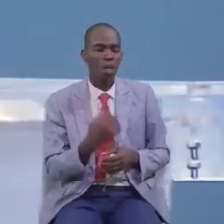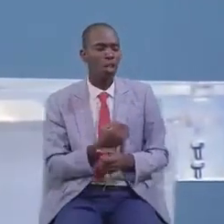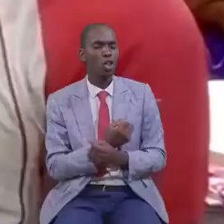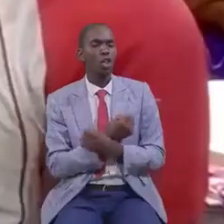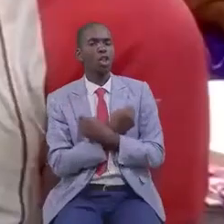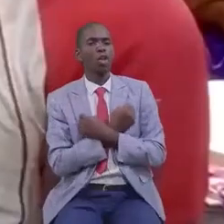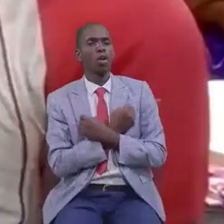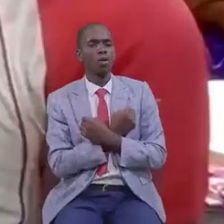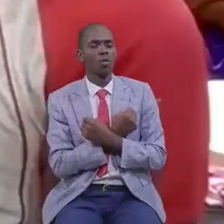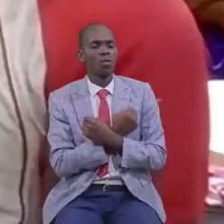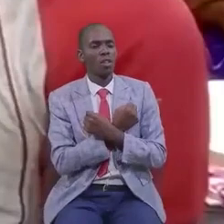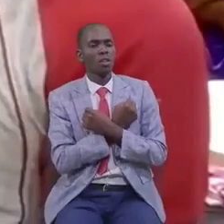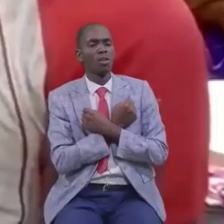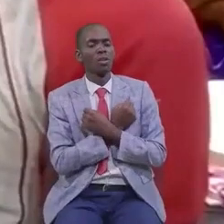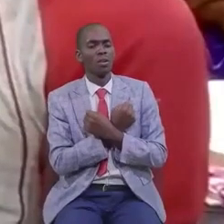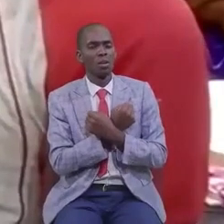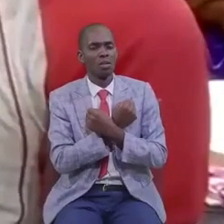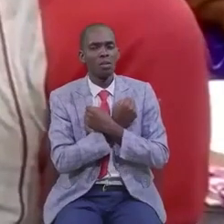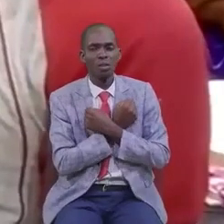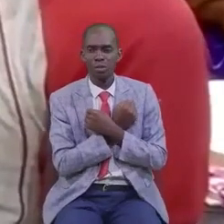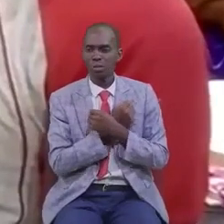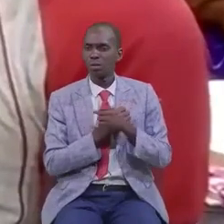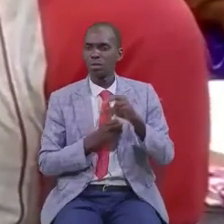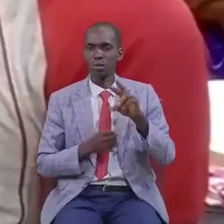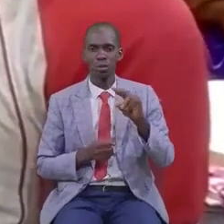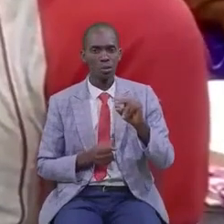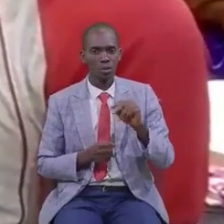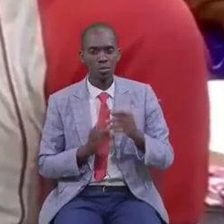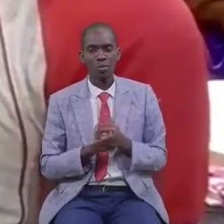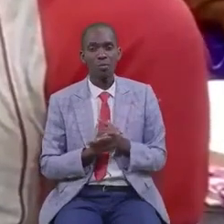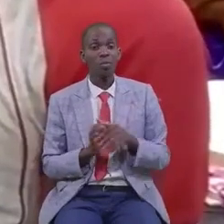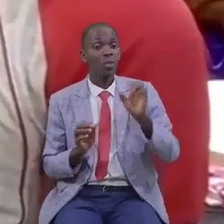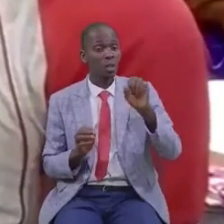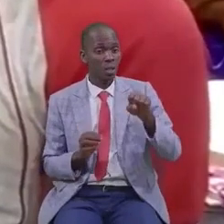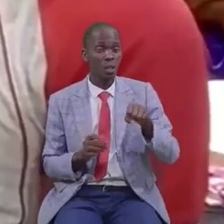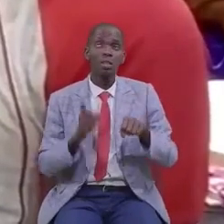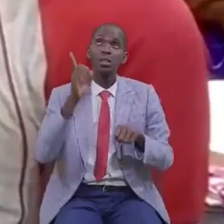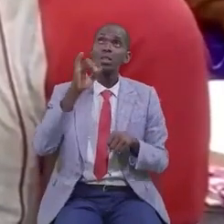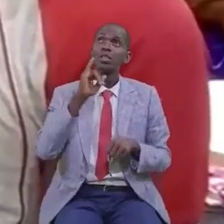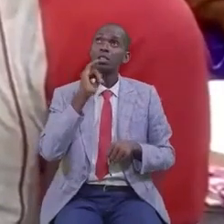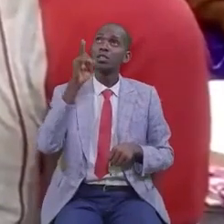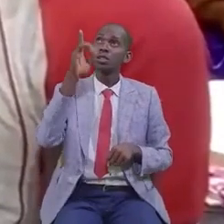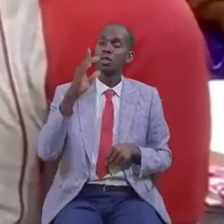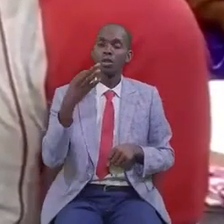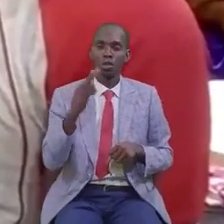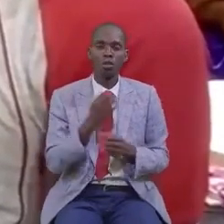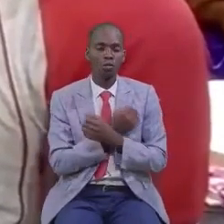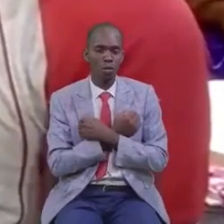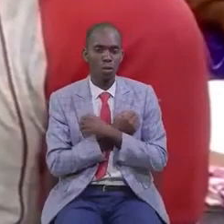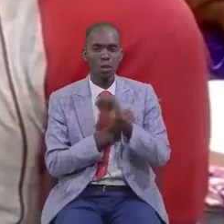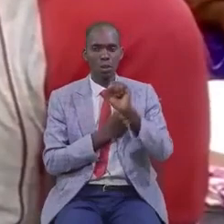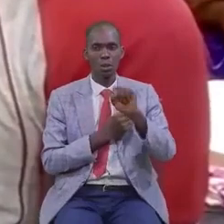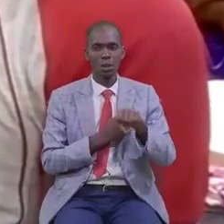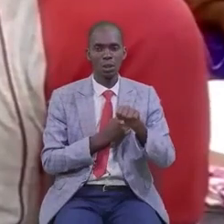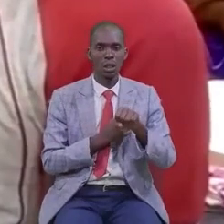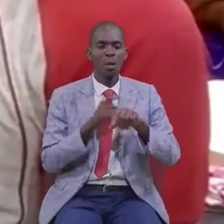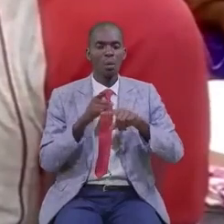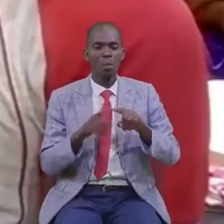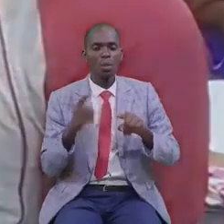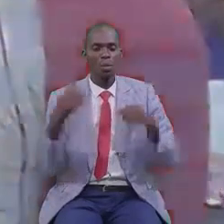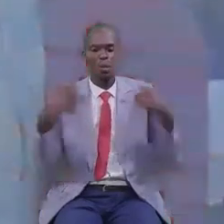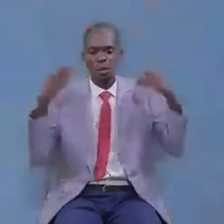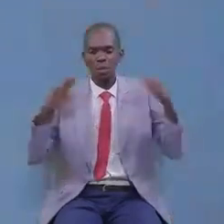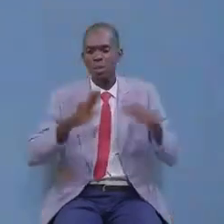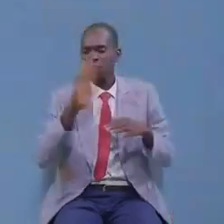లవ్. వారు ఆయనను ప్రేమ, ప్రేమ, ప్రేమ అనలేదు. Yes, he's a God of love. అవును, దేవుడు ప్రేమయే. దేని సే